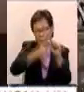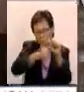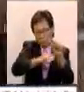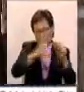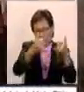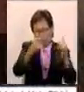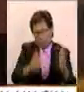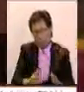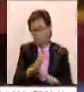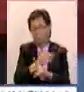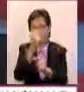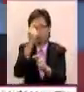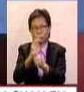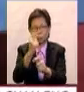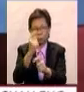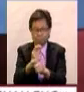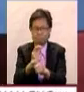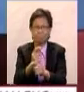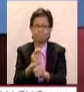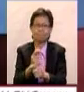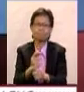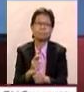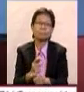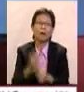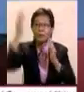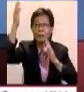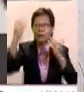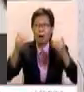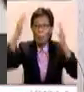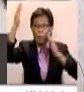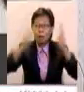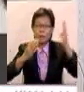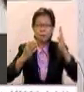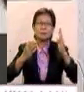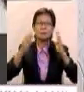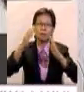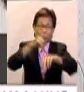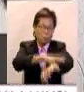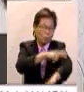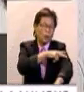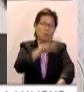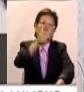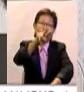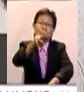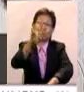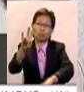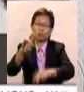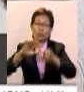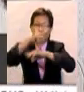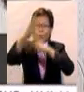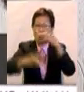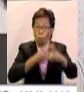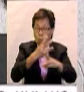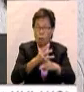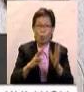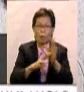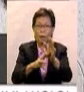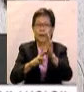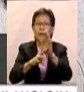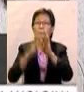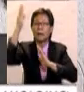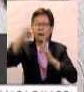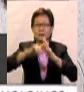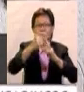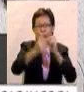selain menentukan ranking negara. Ketika ini, Malaysia berada di ranking ke-27 dunia. Syafazliana mula mewakili negara